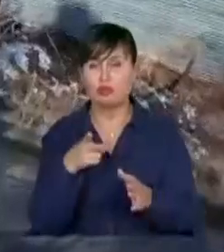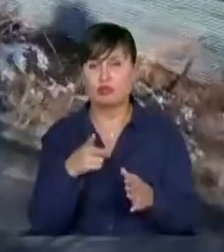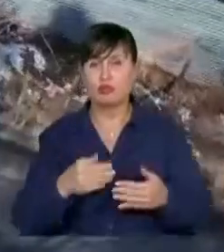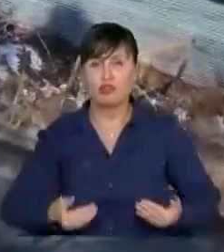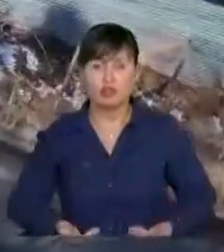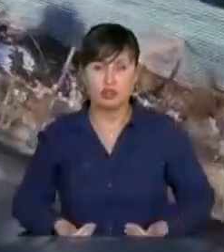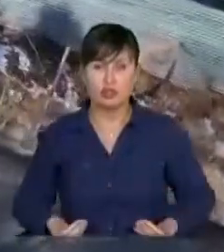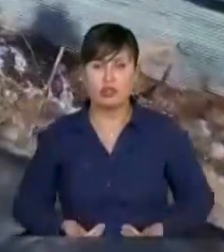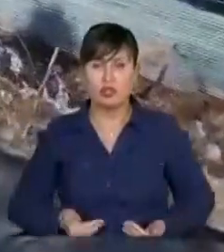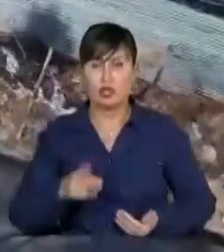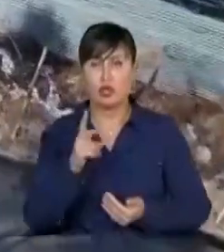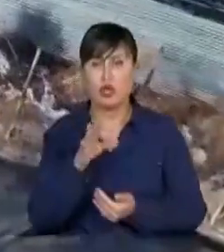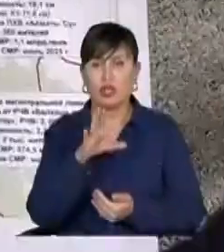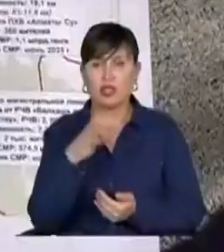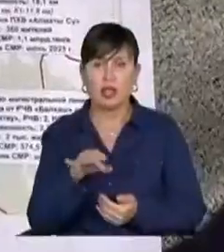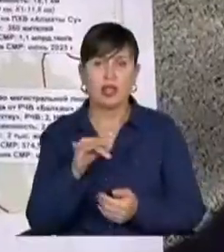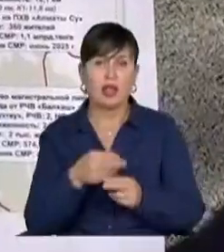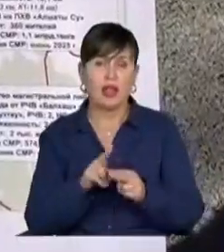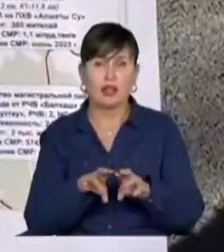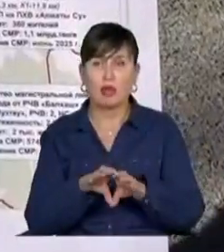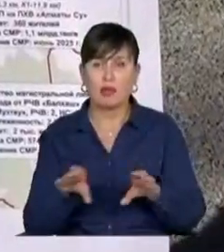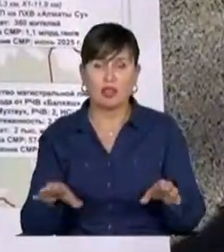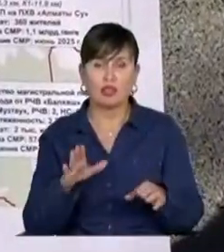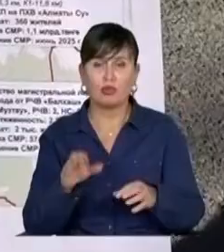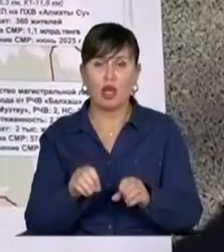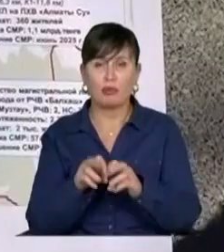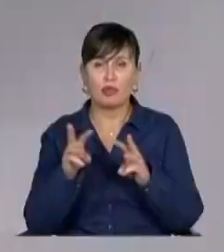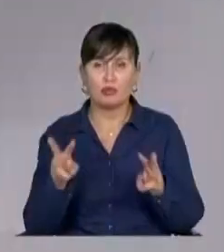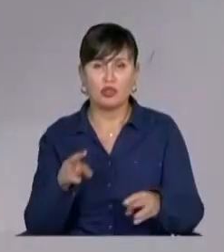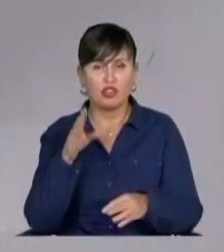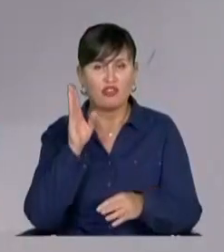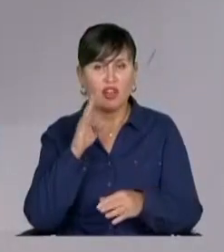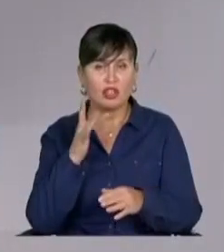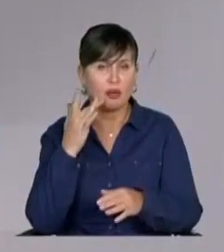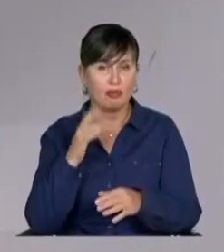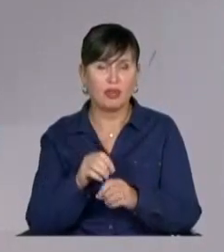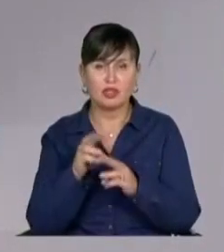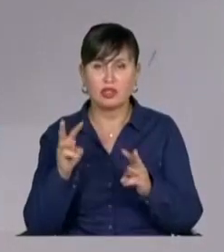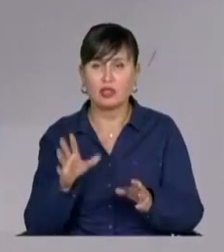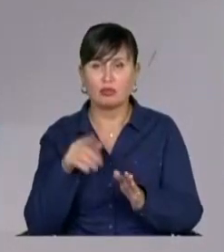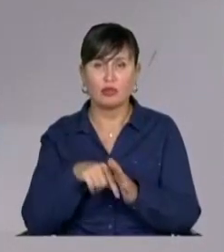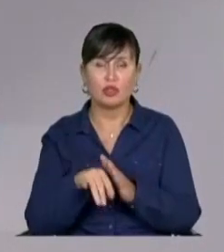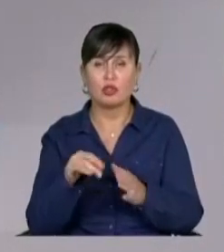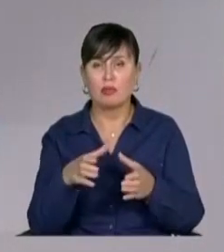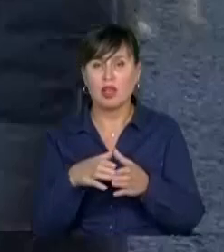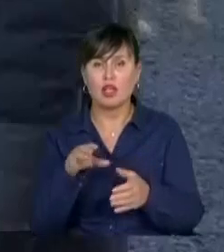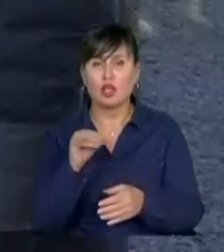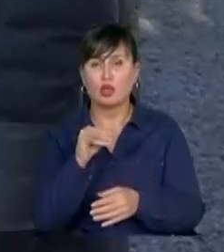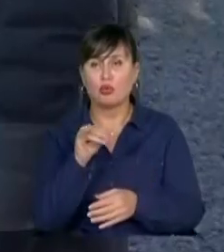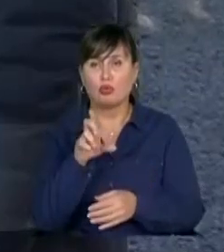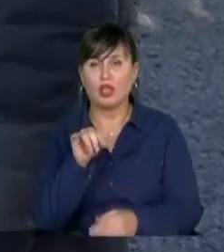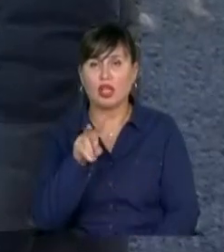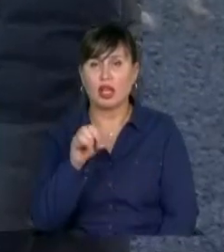микрорайона Кольсай Кроме этого данная магистраль будет обеспечивать бесперебойным водоснабжением и жилой массив Юбилейный Где проживает около